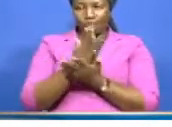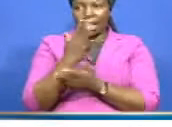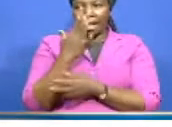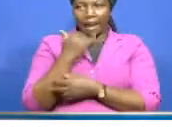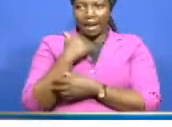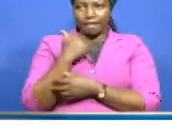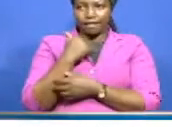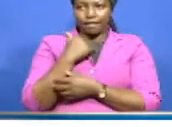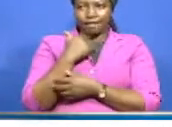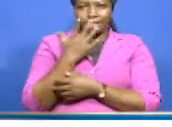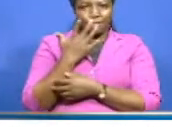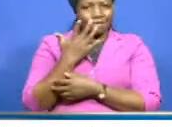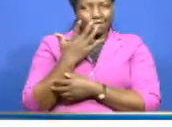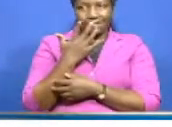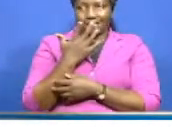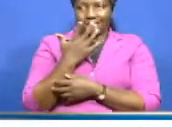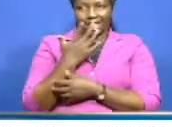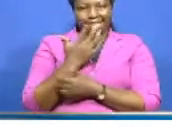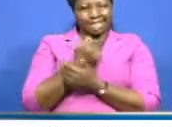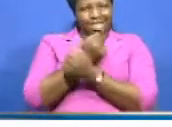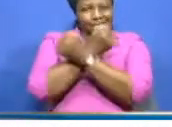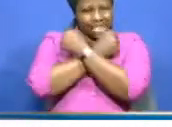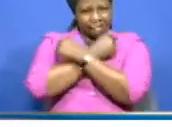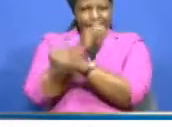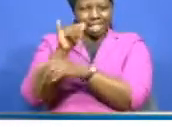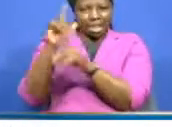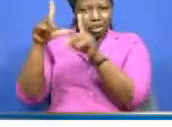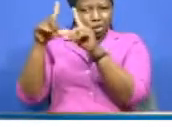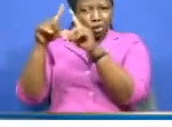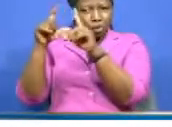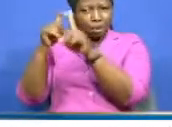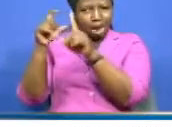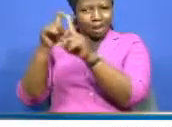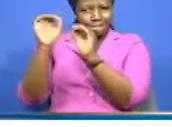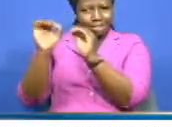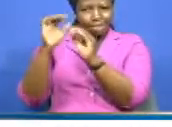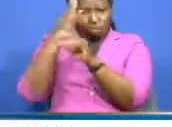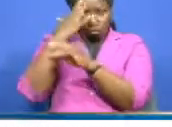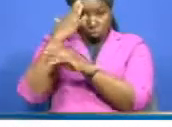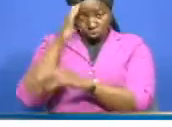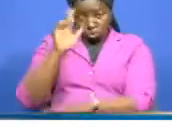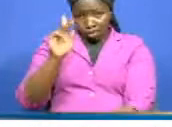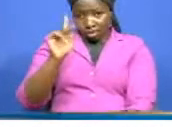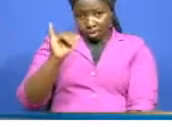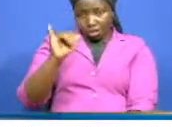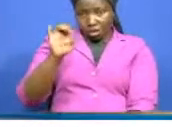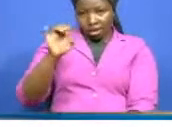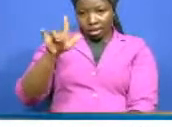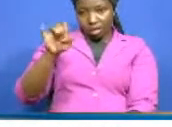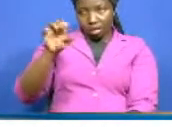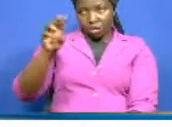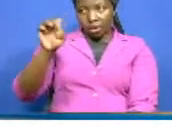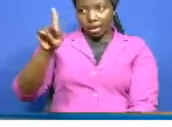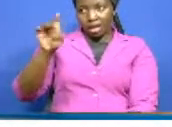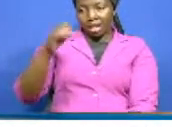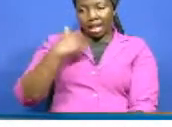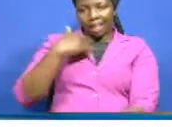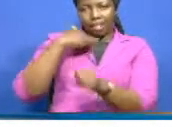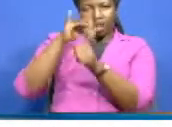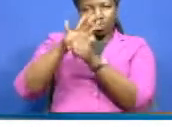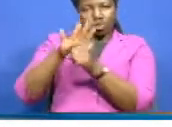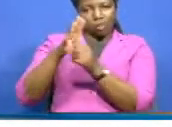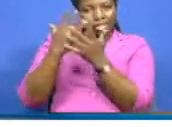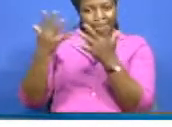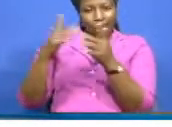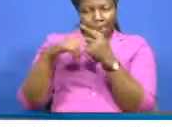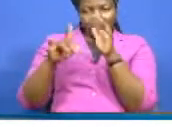hawajalichukulia vyema neno kuwa kieleweke. Unajua neno kieleweke lina mambo mengi sana. Ingawa kwenye nchi